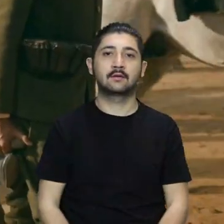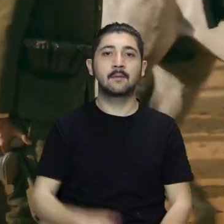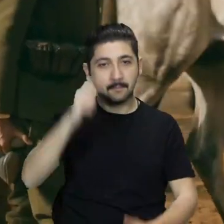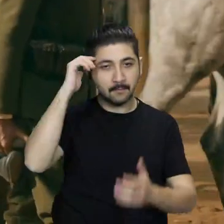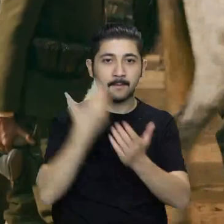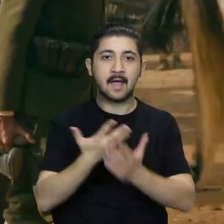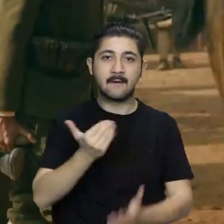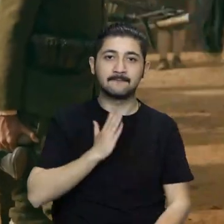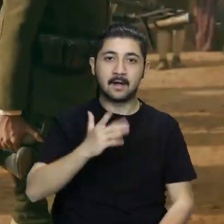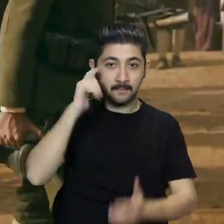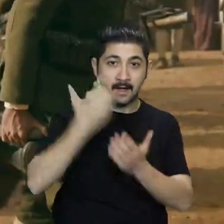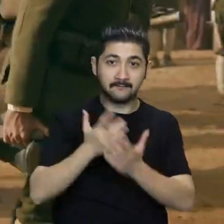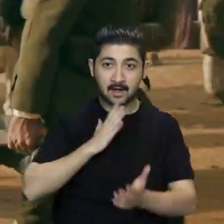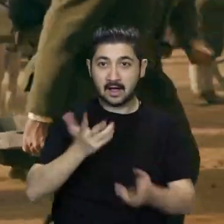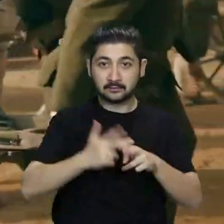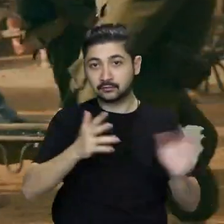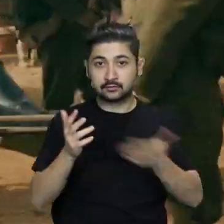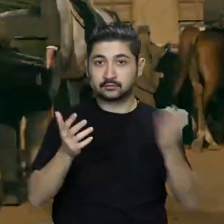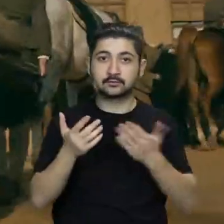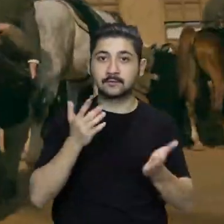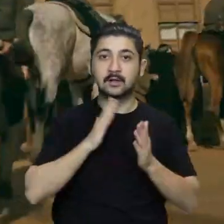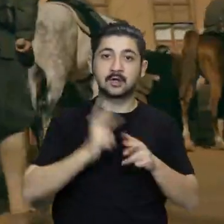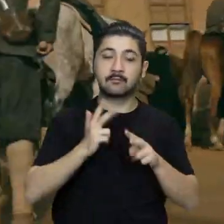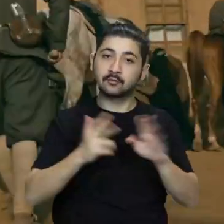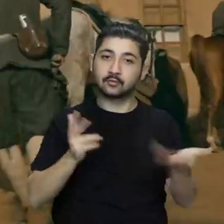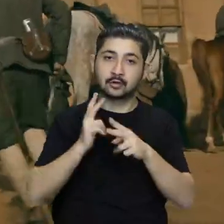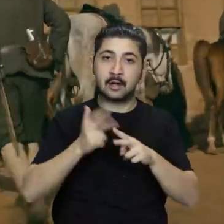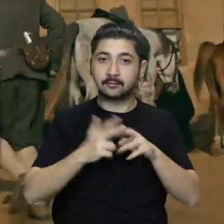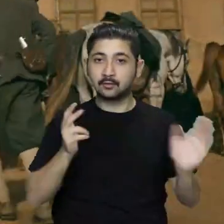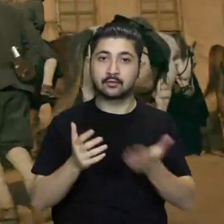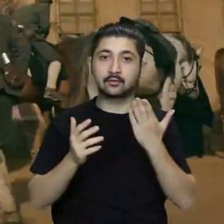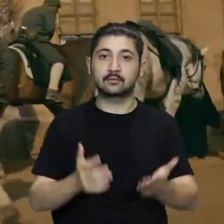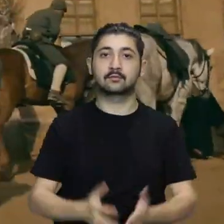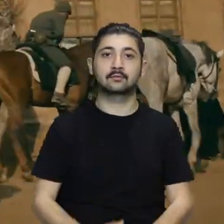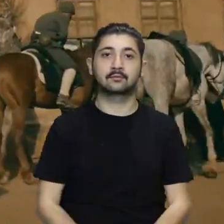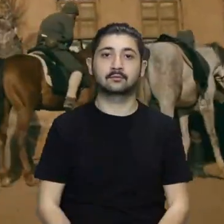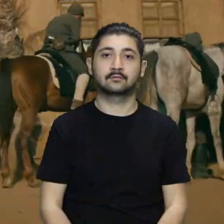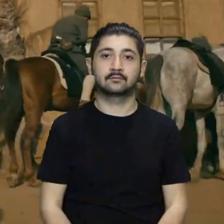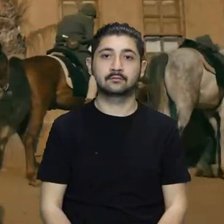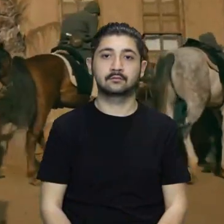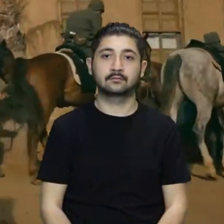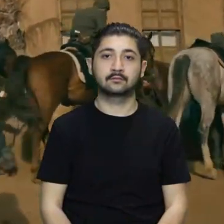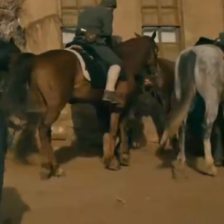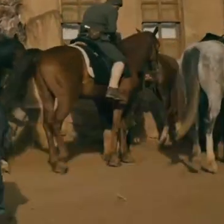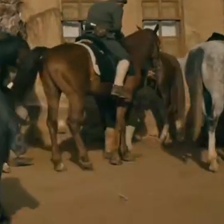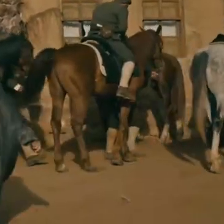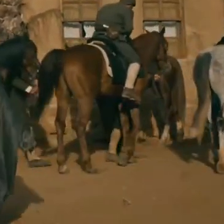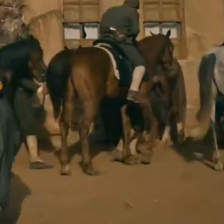Baygını geçirir. Baygını geçirir. Götürün çabuk. Çabuk, çabuk. Kaymakamlığa